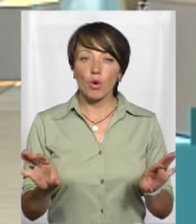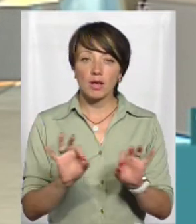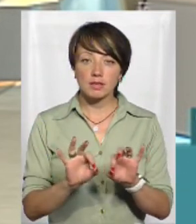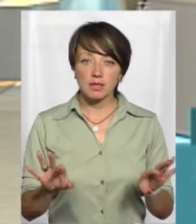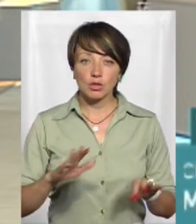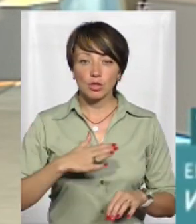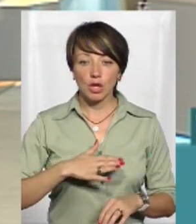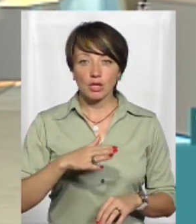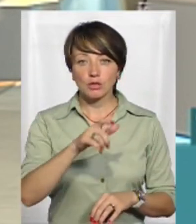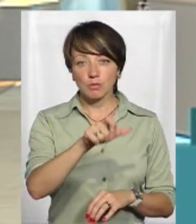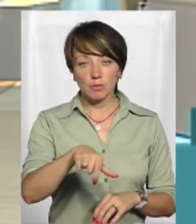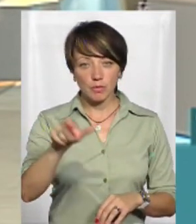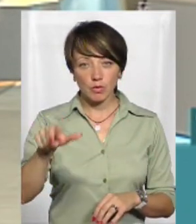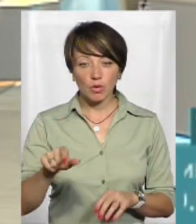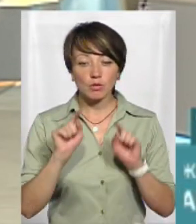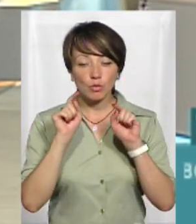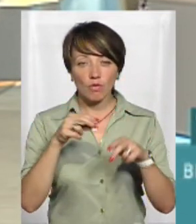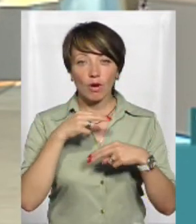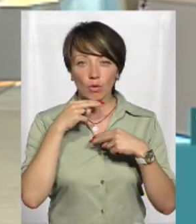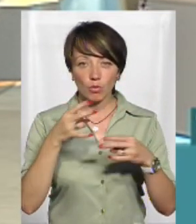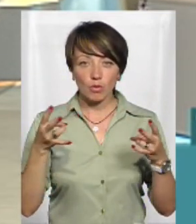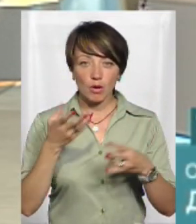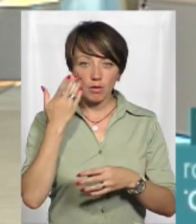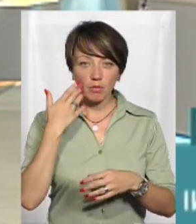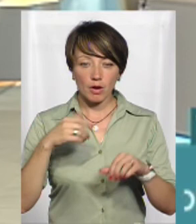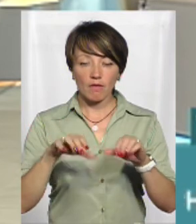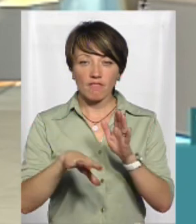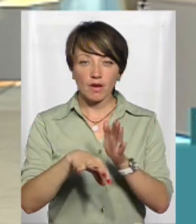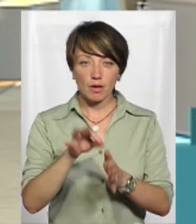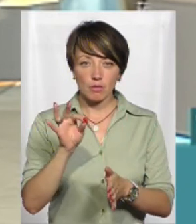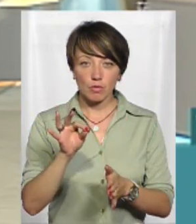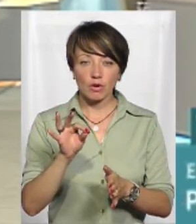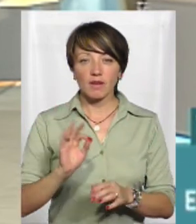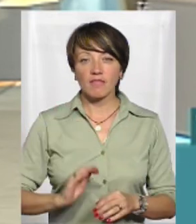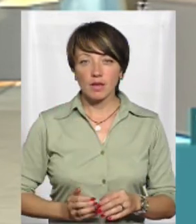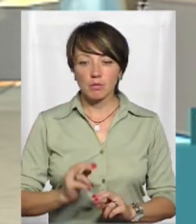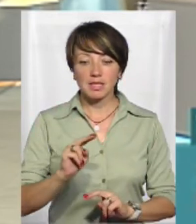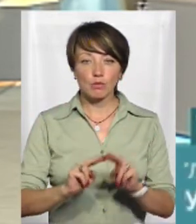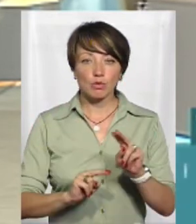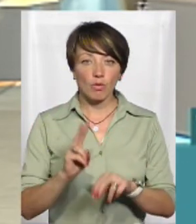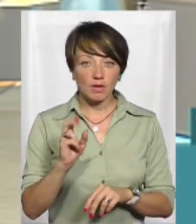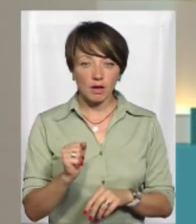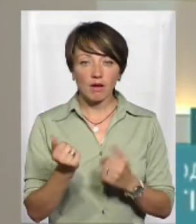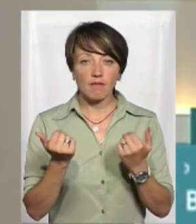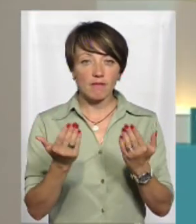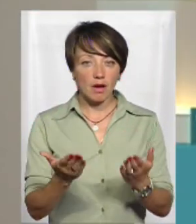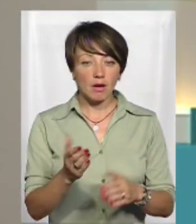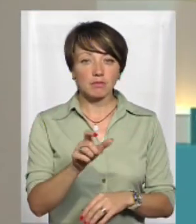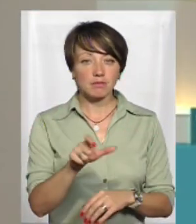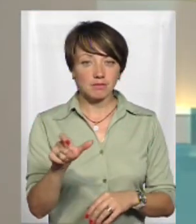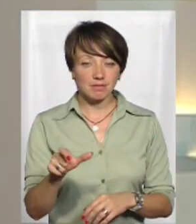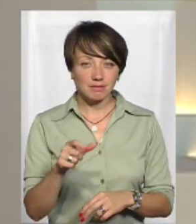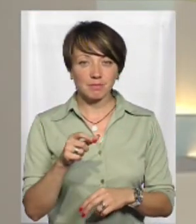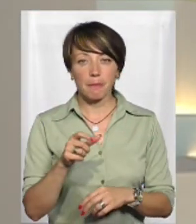ви пояснили нашим краянам, на що звертати уваги при виборі забудовника. Вам, шановні